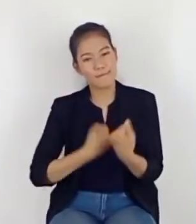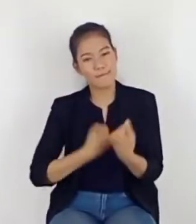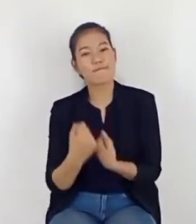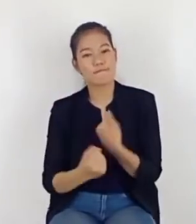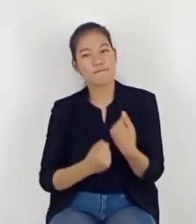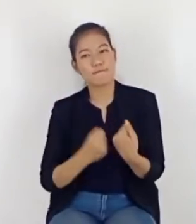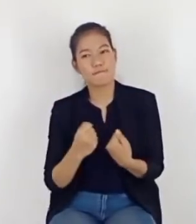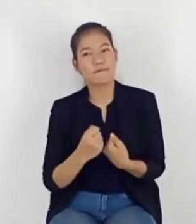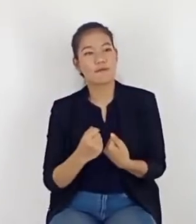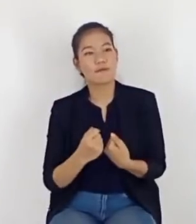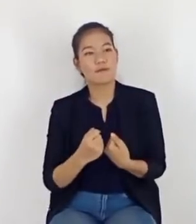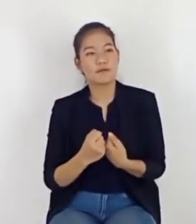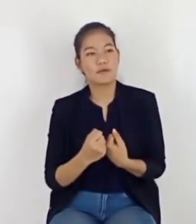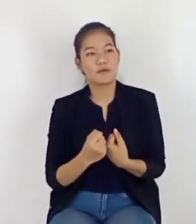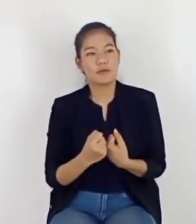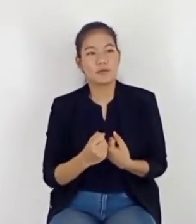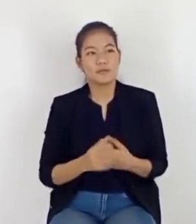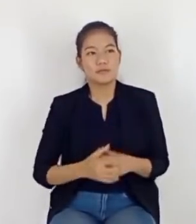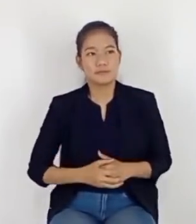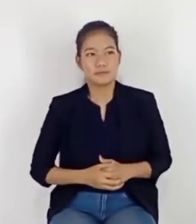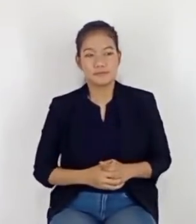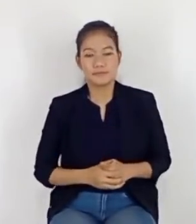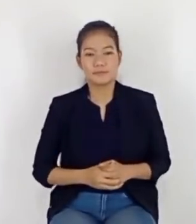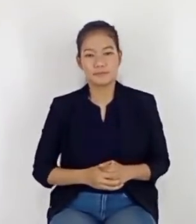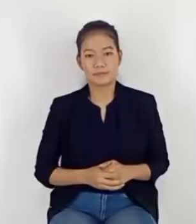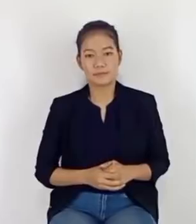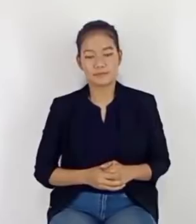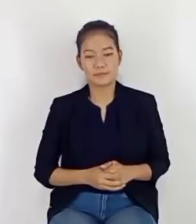dengan terus menjadi berkat bagi banyak orang.